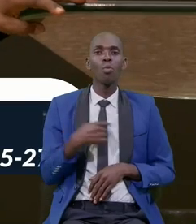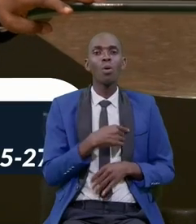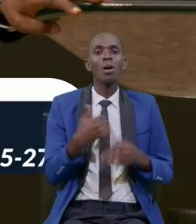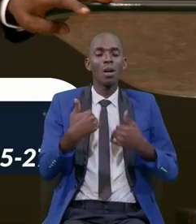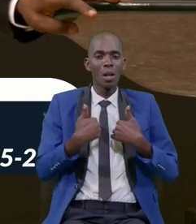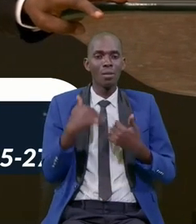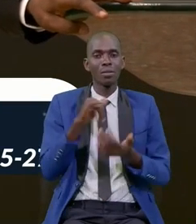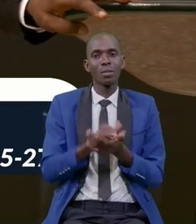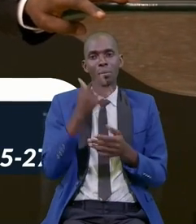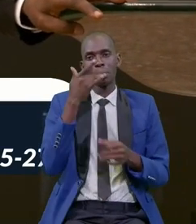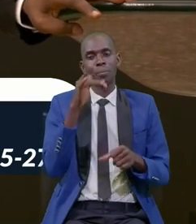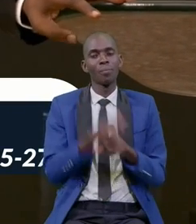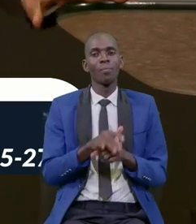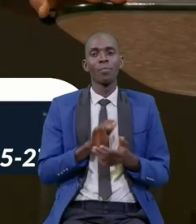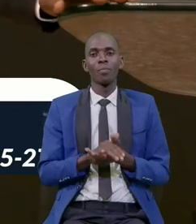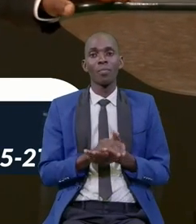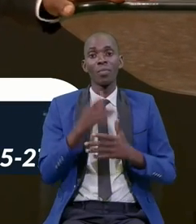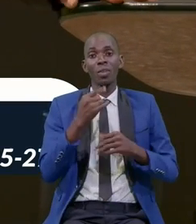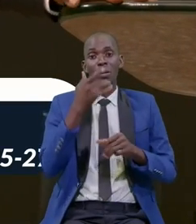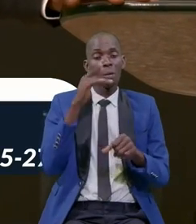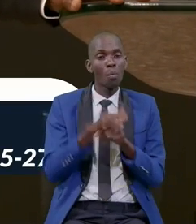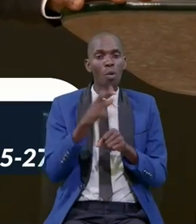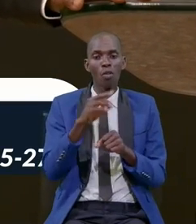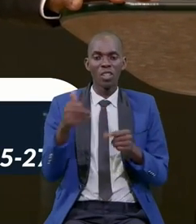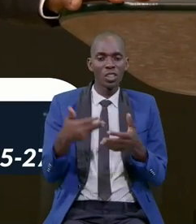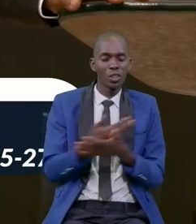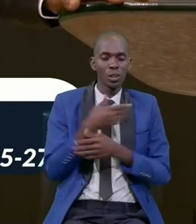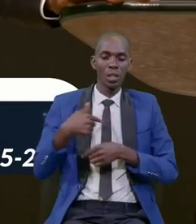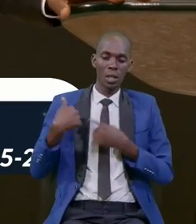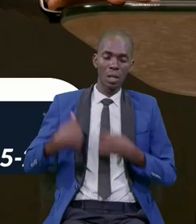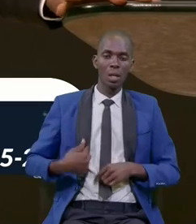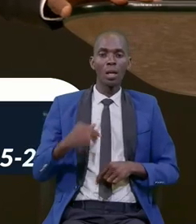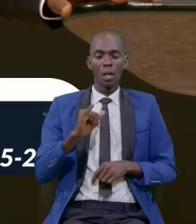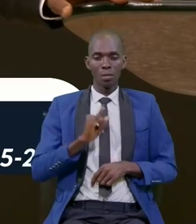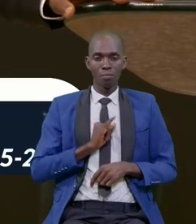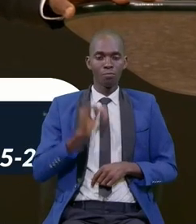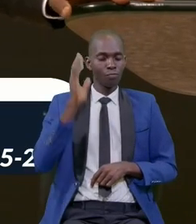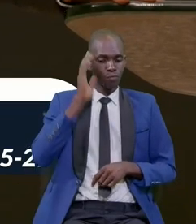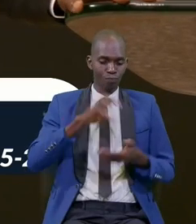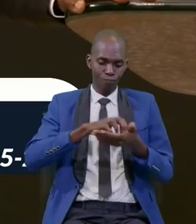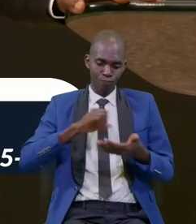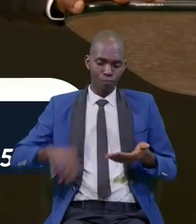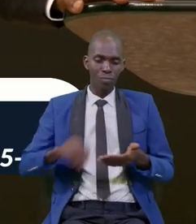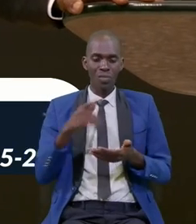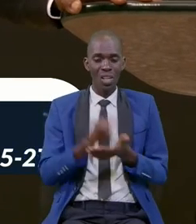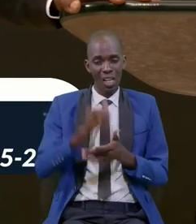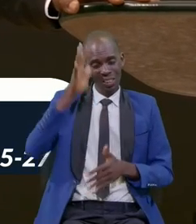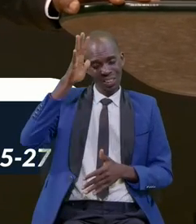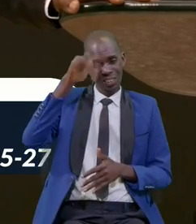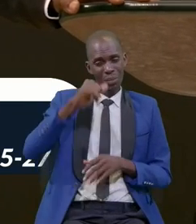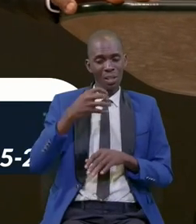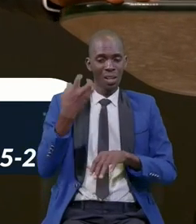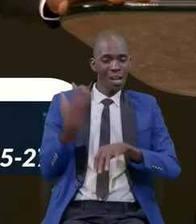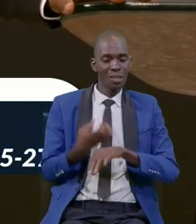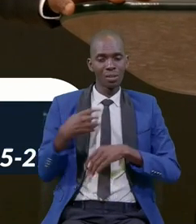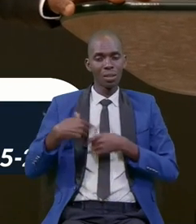cela. La promesse du nouveau cœur. J'ôterai le cœur de pierre et je vous